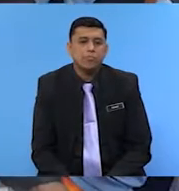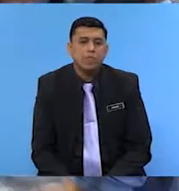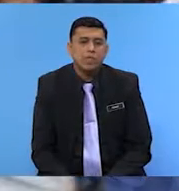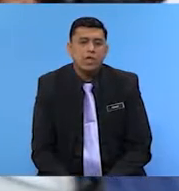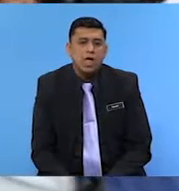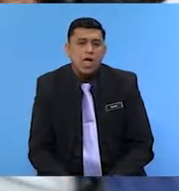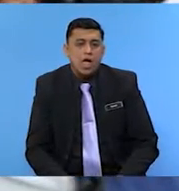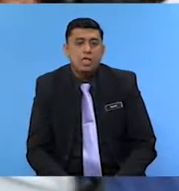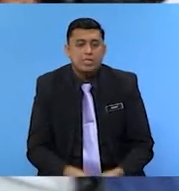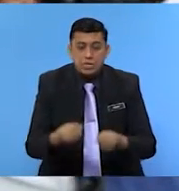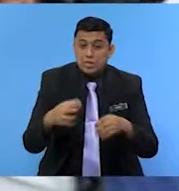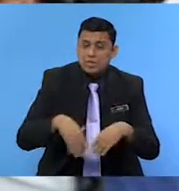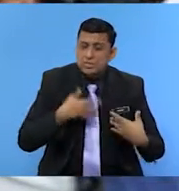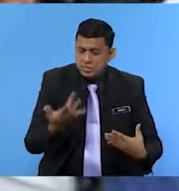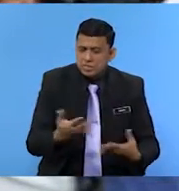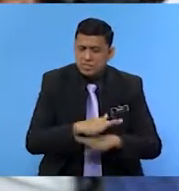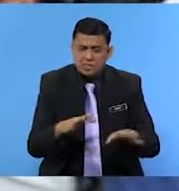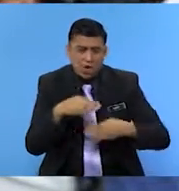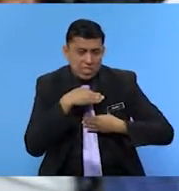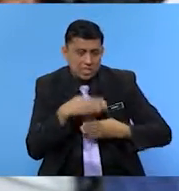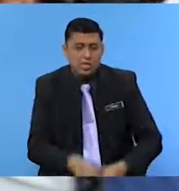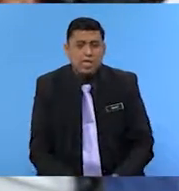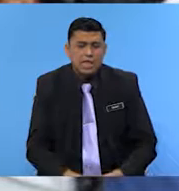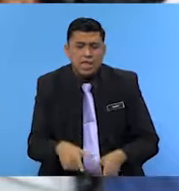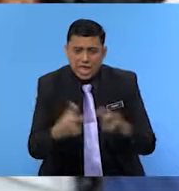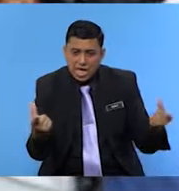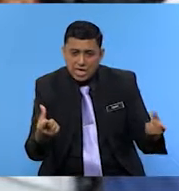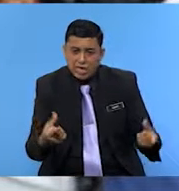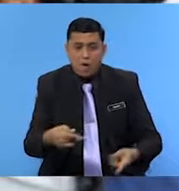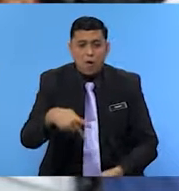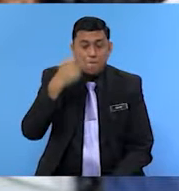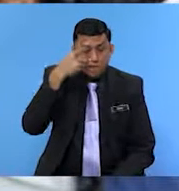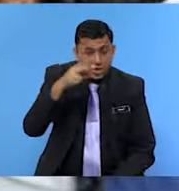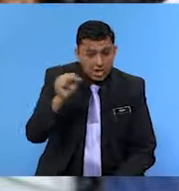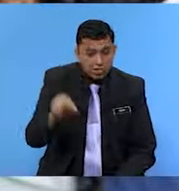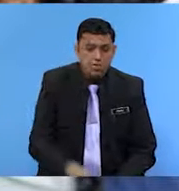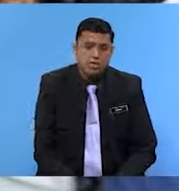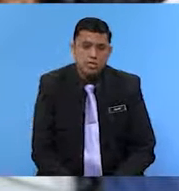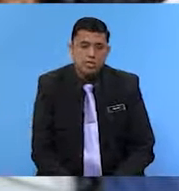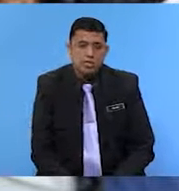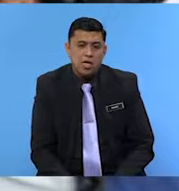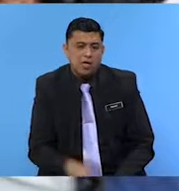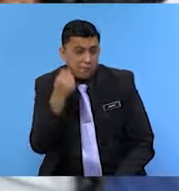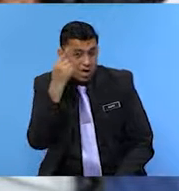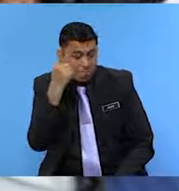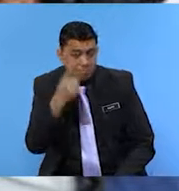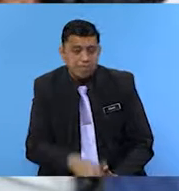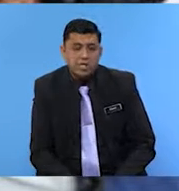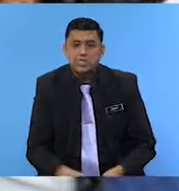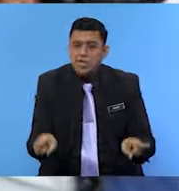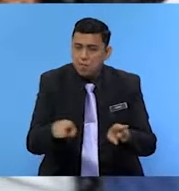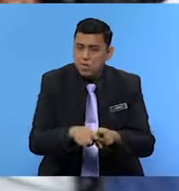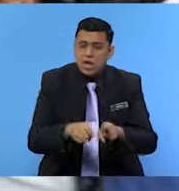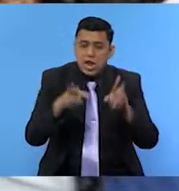lagi jurang pergaulan, menghasilkan pandangan yang berlainan dan menjejaskan persefahaman serta perhubungan sesama